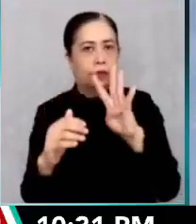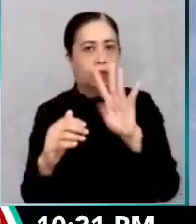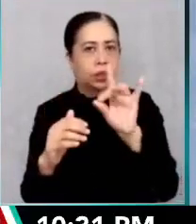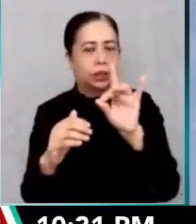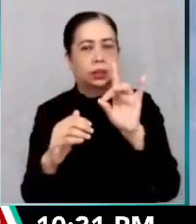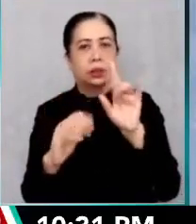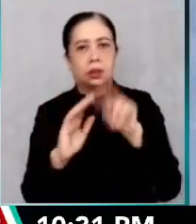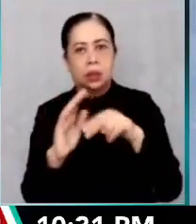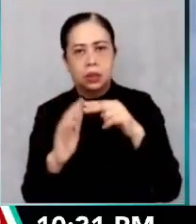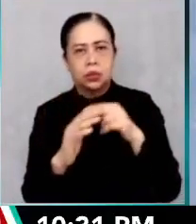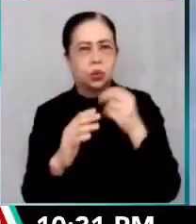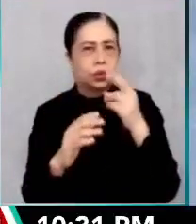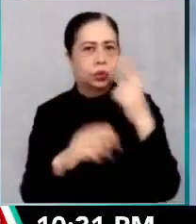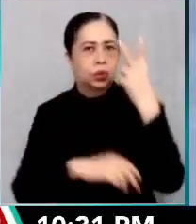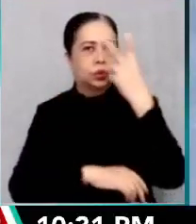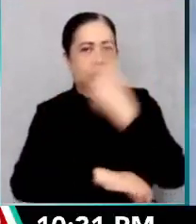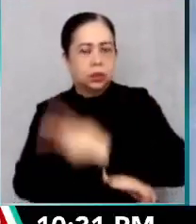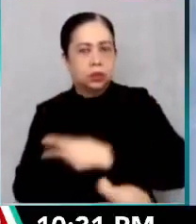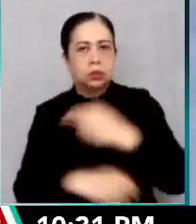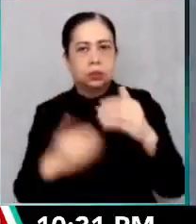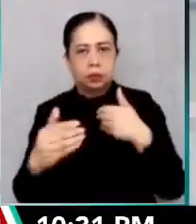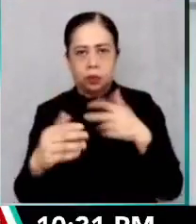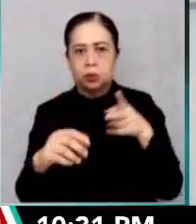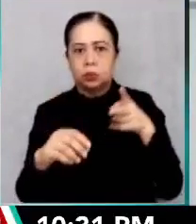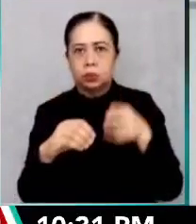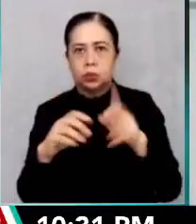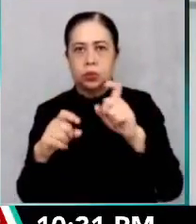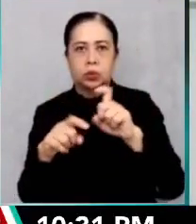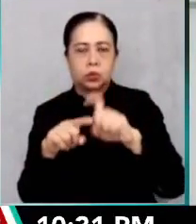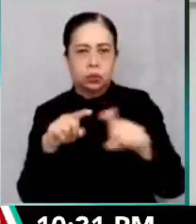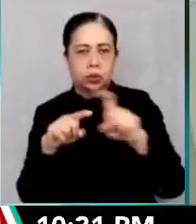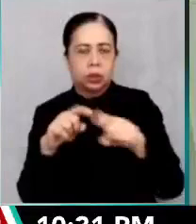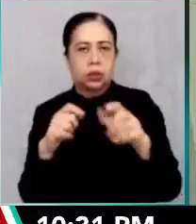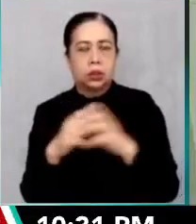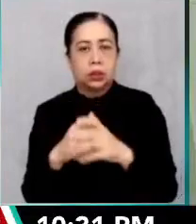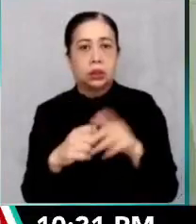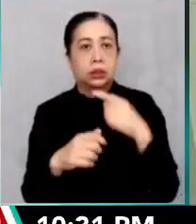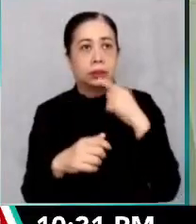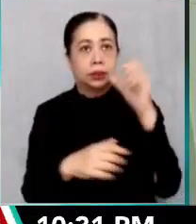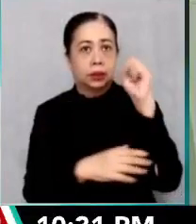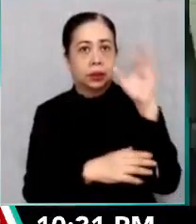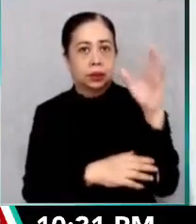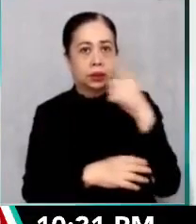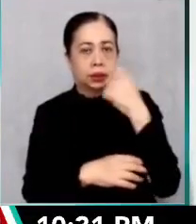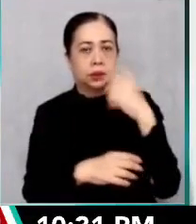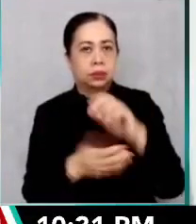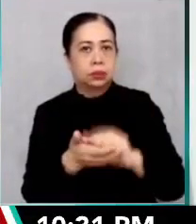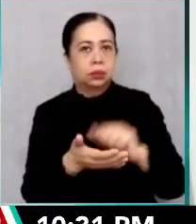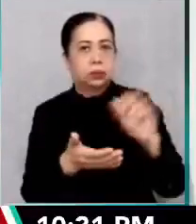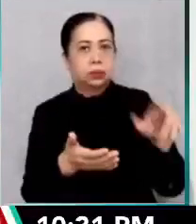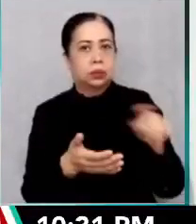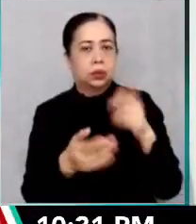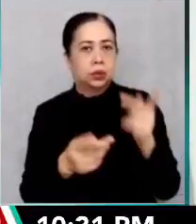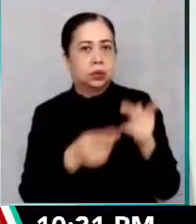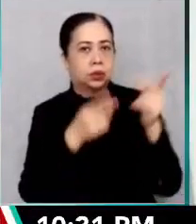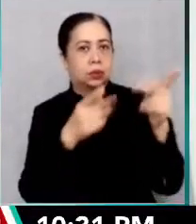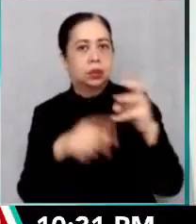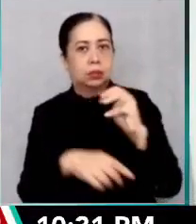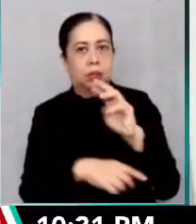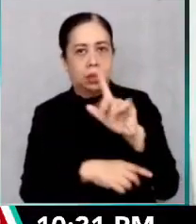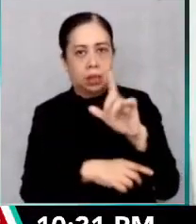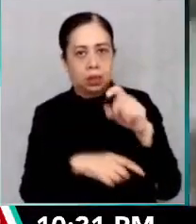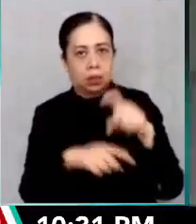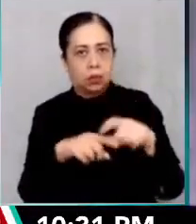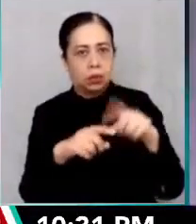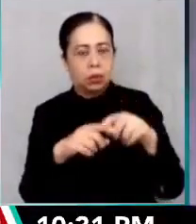2 araw bago magputol ng kuryente. Sinabi yan ng SC kasabay ng pagbasura nito sa petisyon ng Meralco na